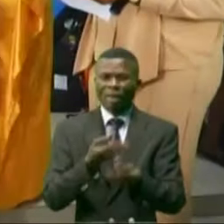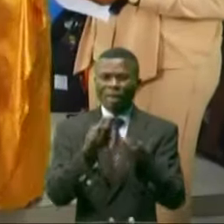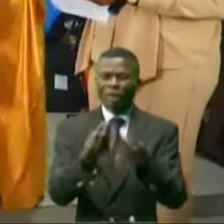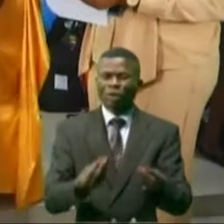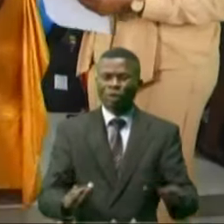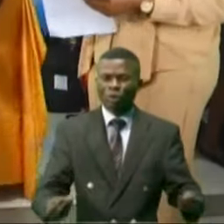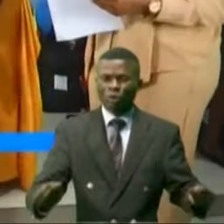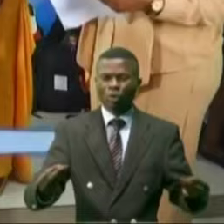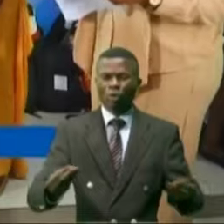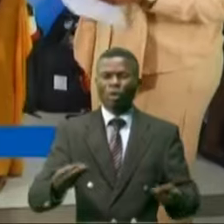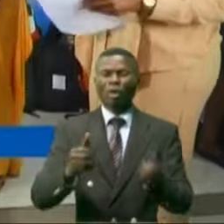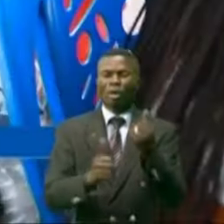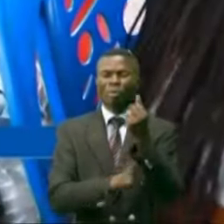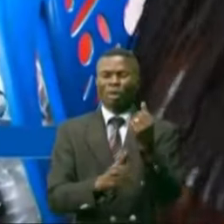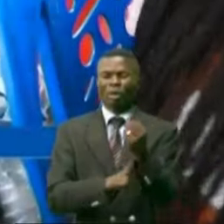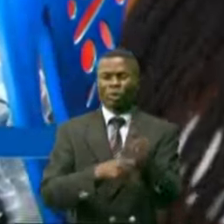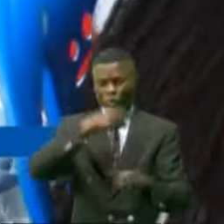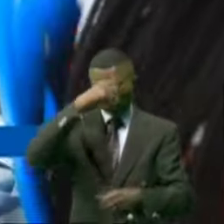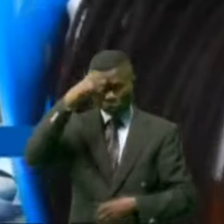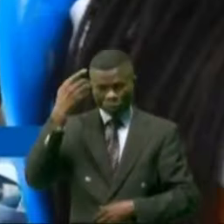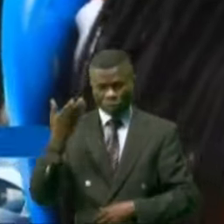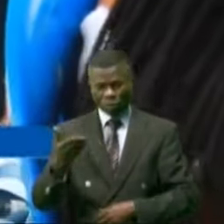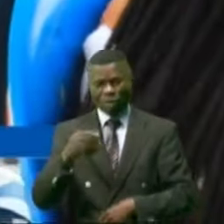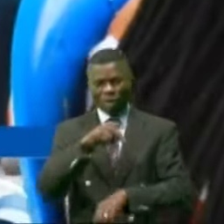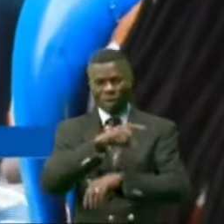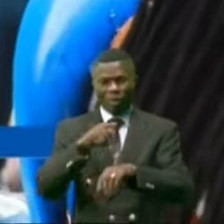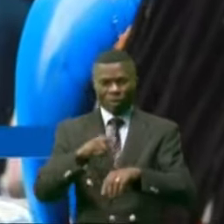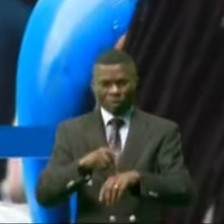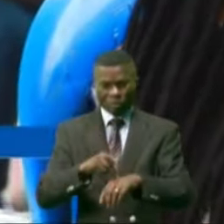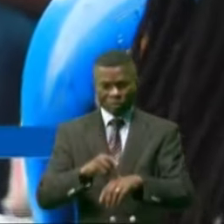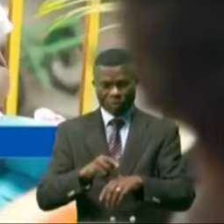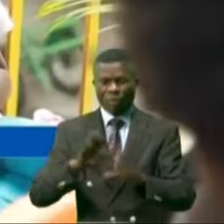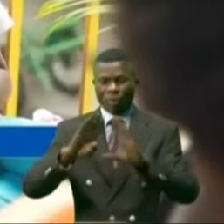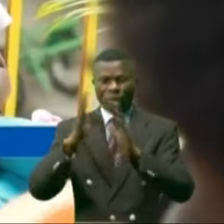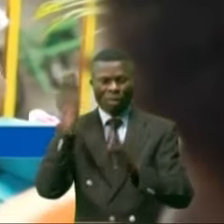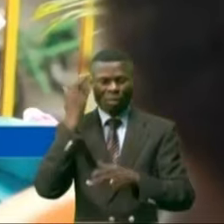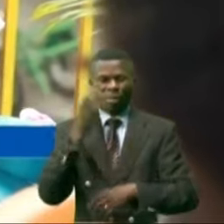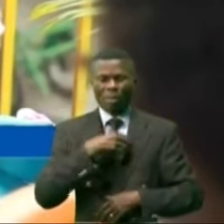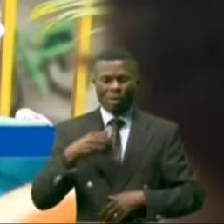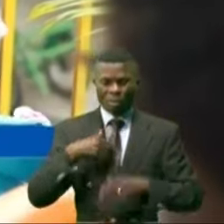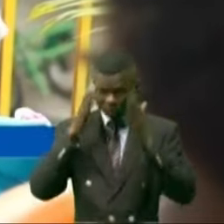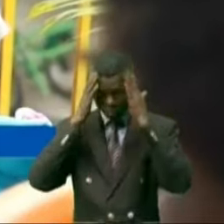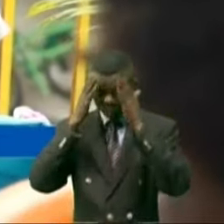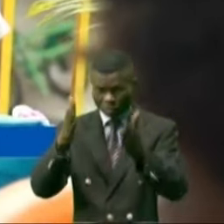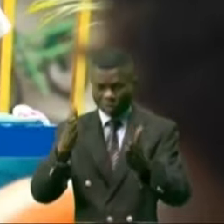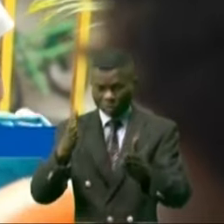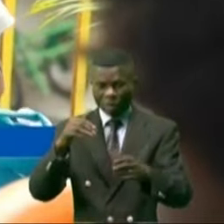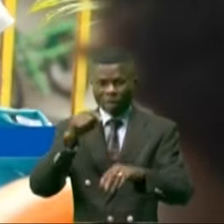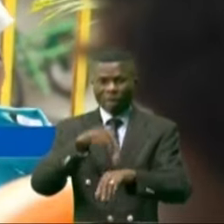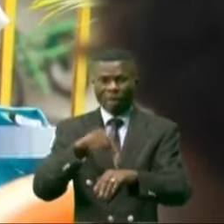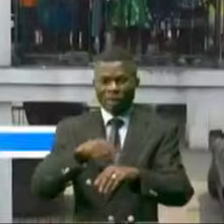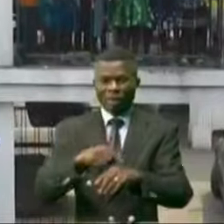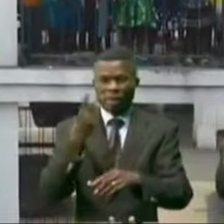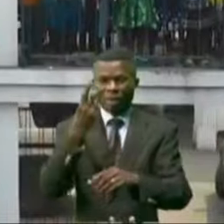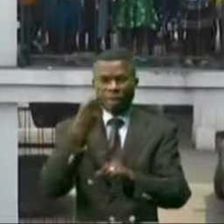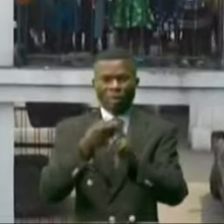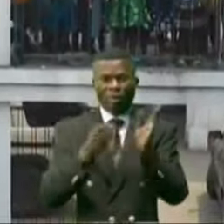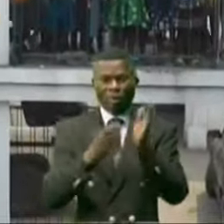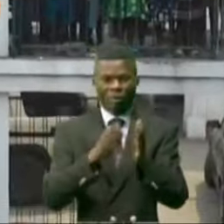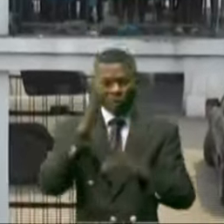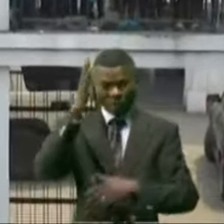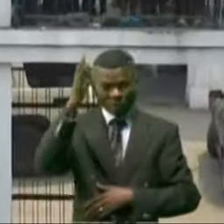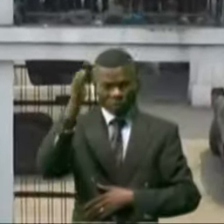épine au pied de ces démunis. En cette période où les regards de tous les parents sont braqués sur la date du 2 septembre